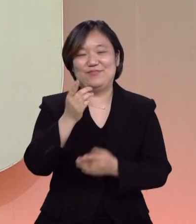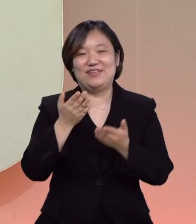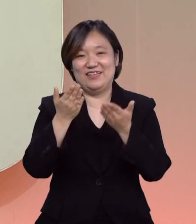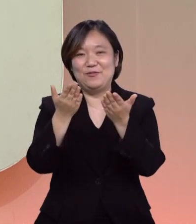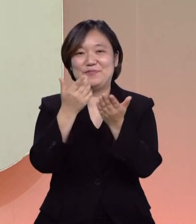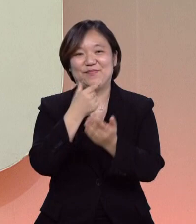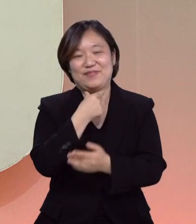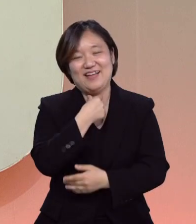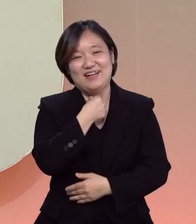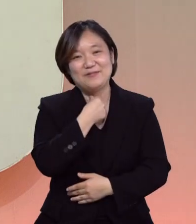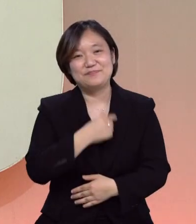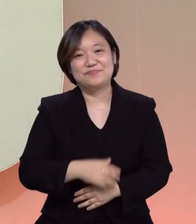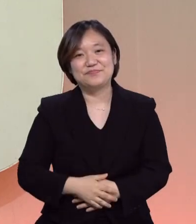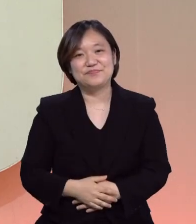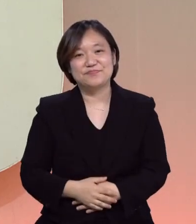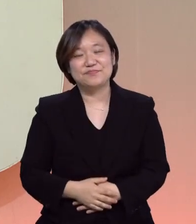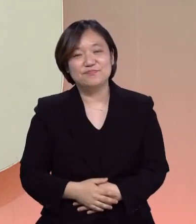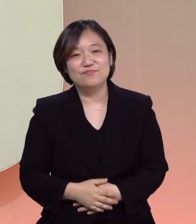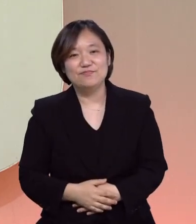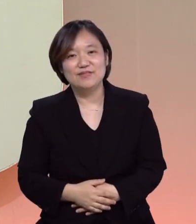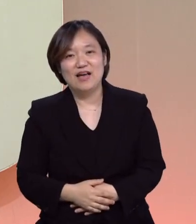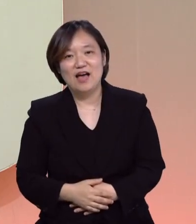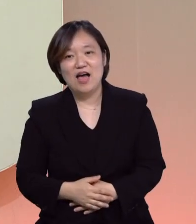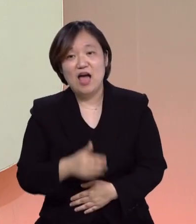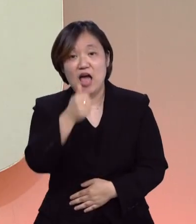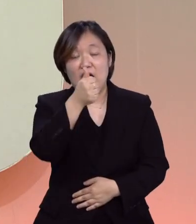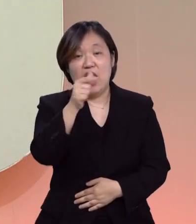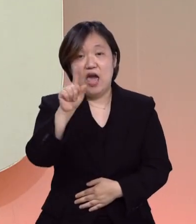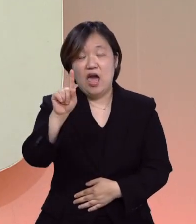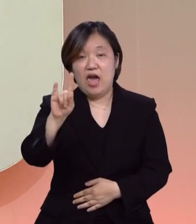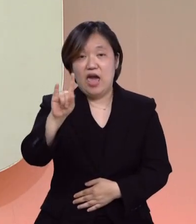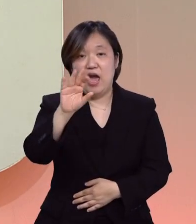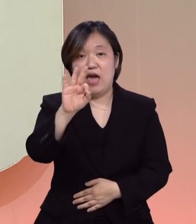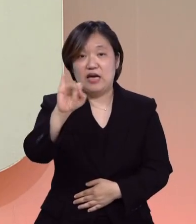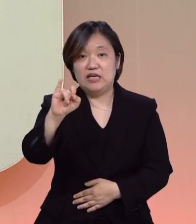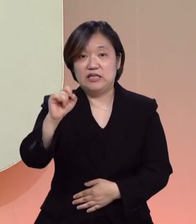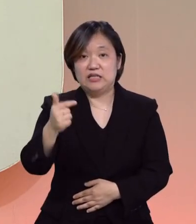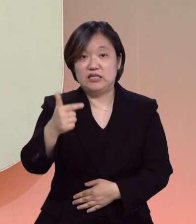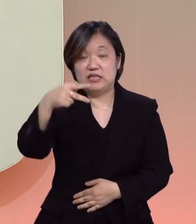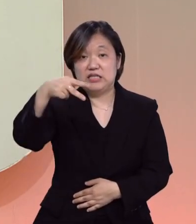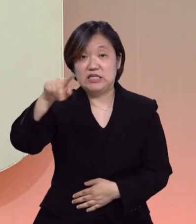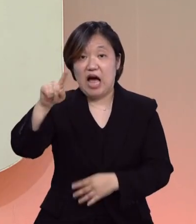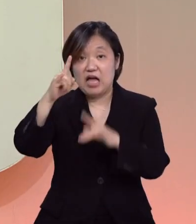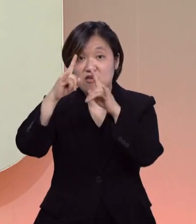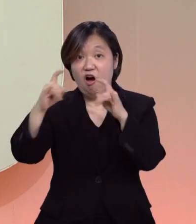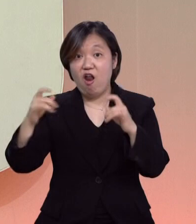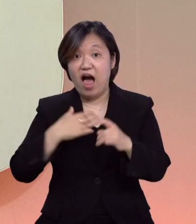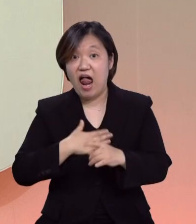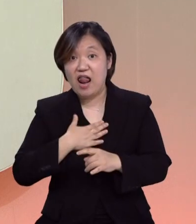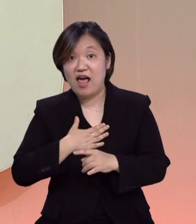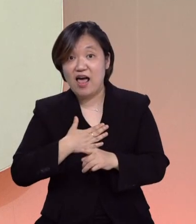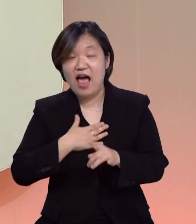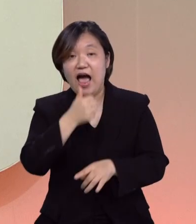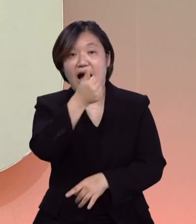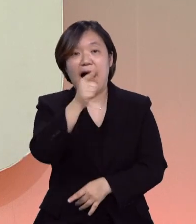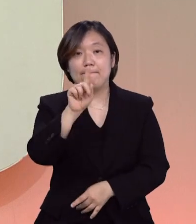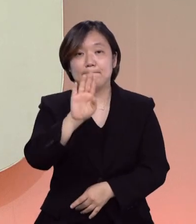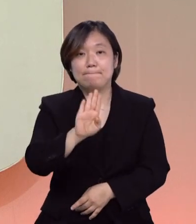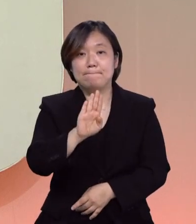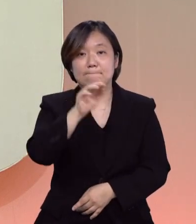합니다 그 해인사라고 아시죠 합천 해인사 합천 해인사에